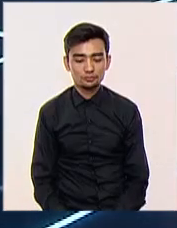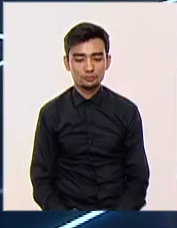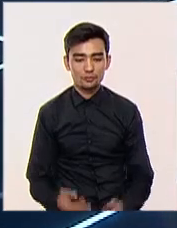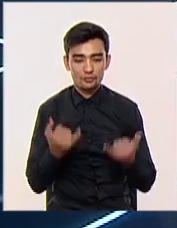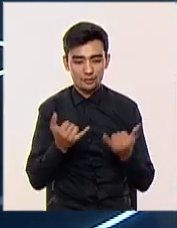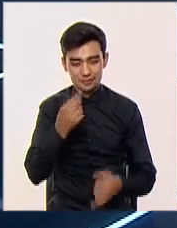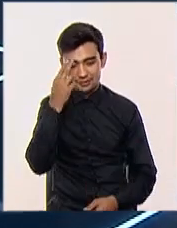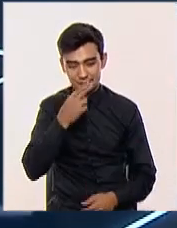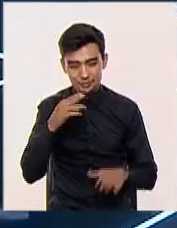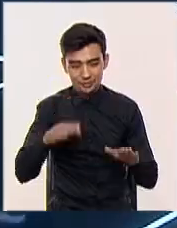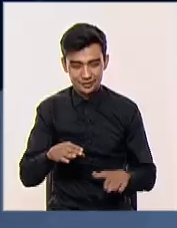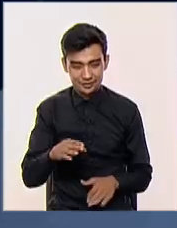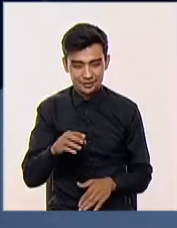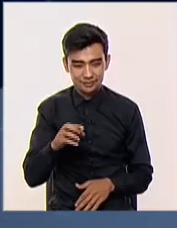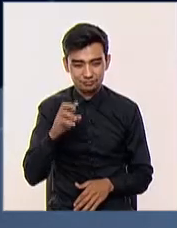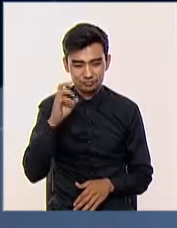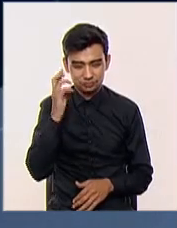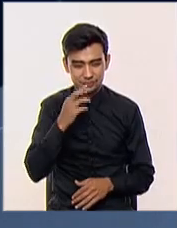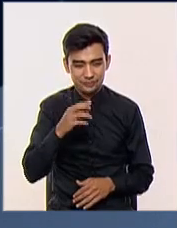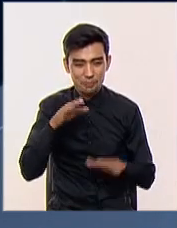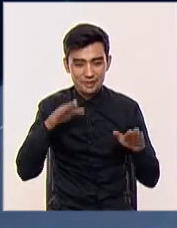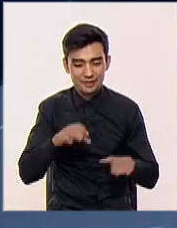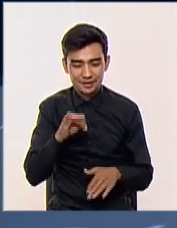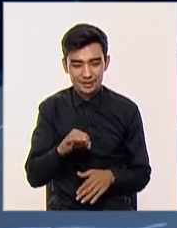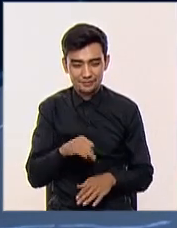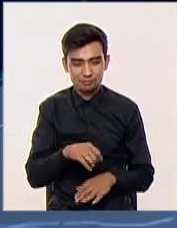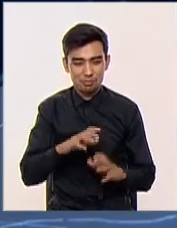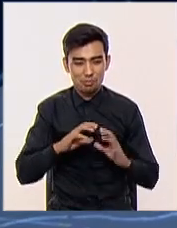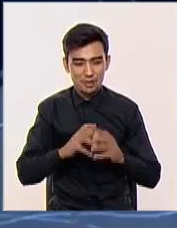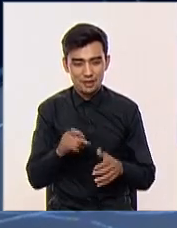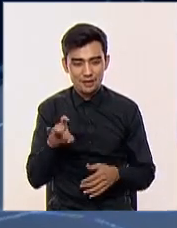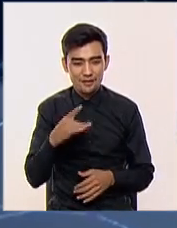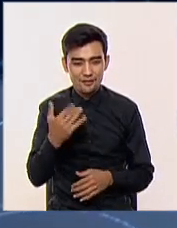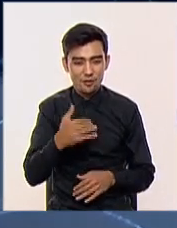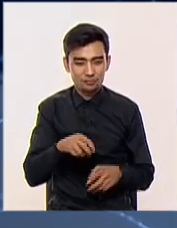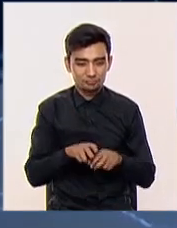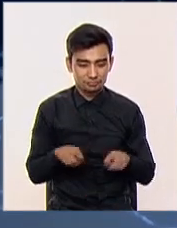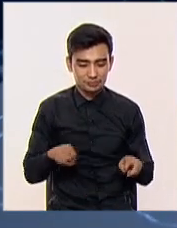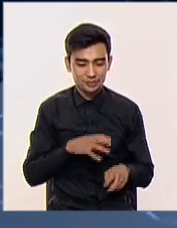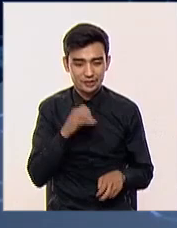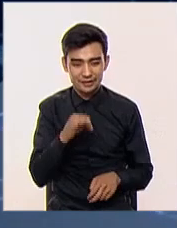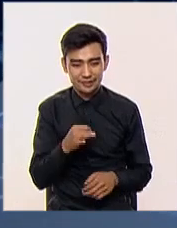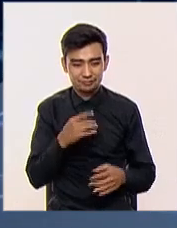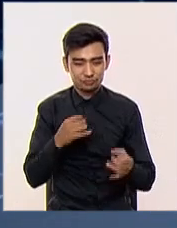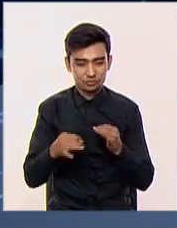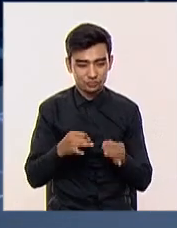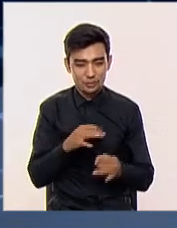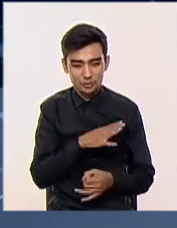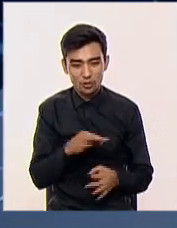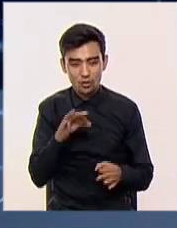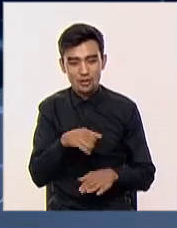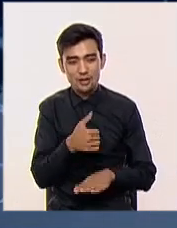Сегодня в Нур-Султане во Дворце независимости прошел съезд лидеров мировых и традиционных религий. Вместе они собрались для обсуждения